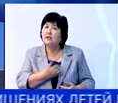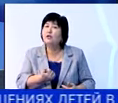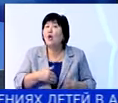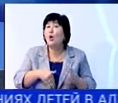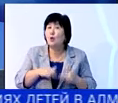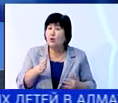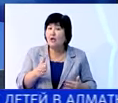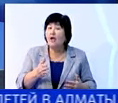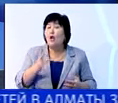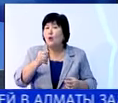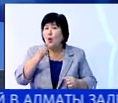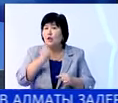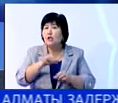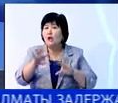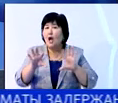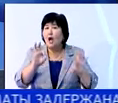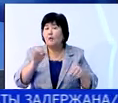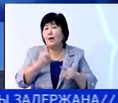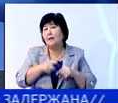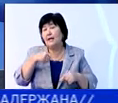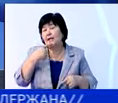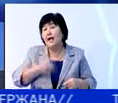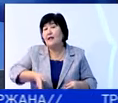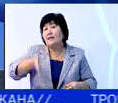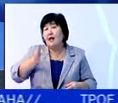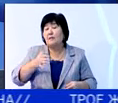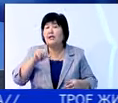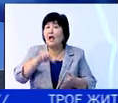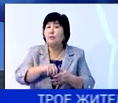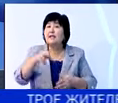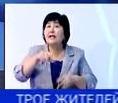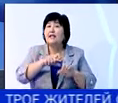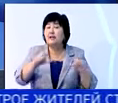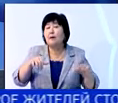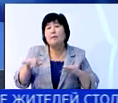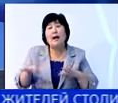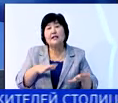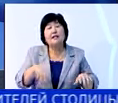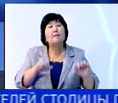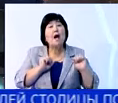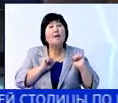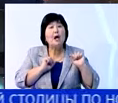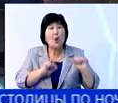лучшего. Оттого и жесткий отбор. Об этом сказали на брифинге представители Департамента по делам обороны.